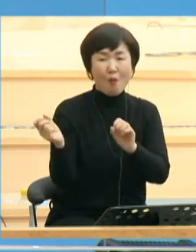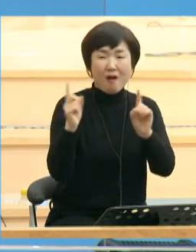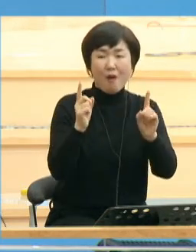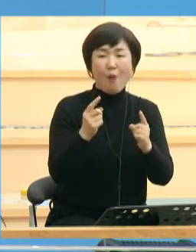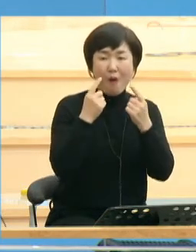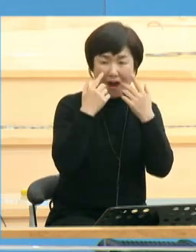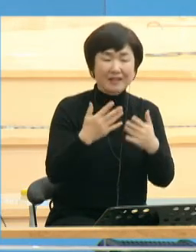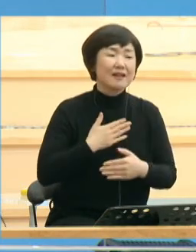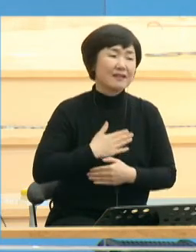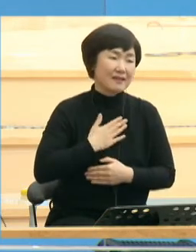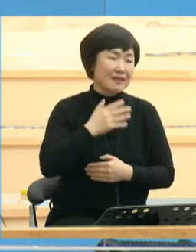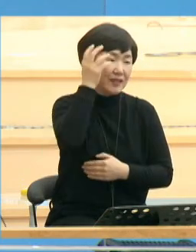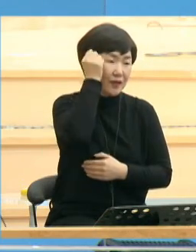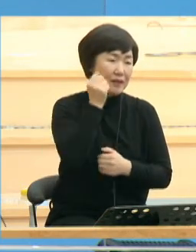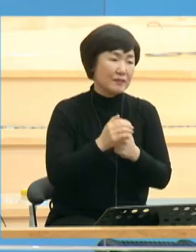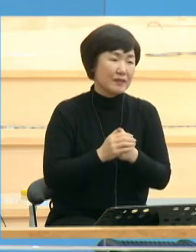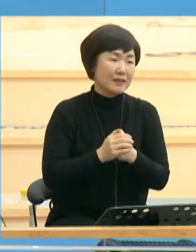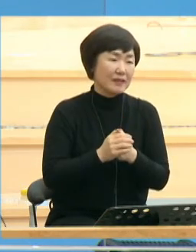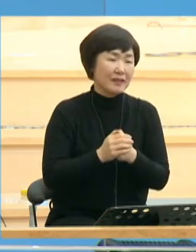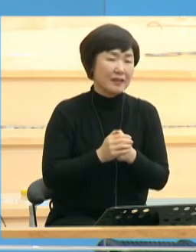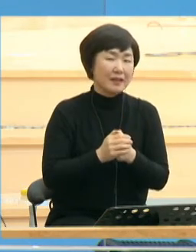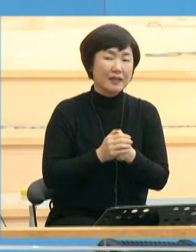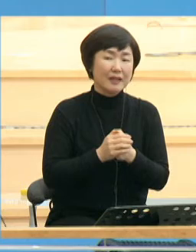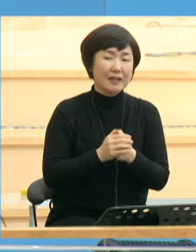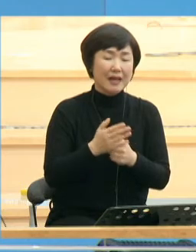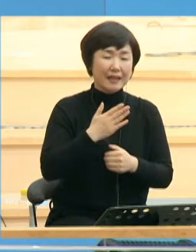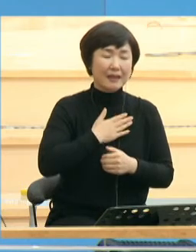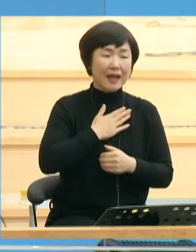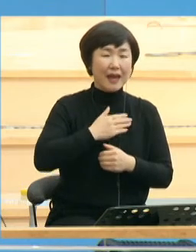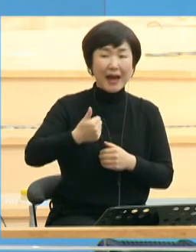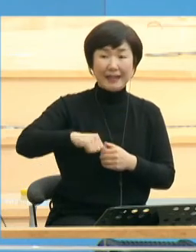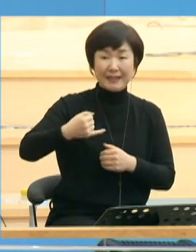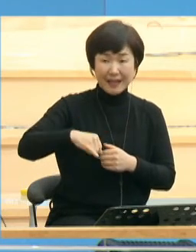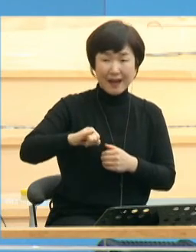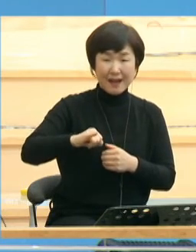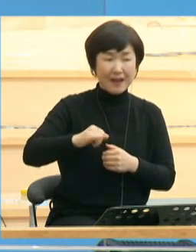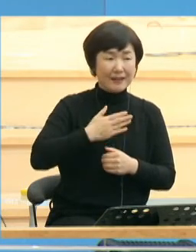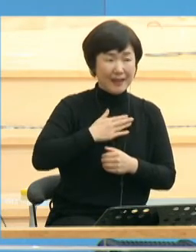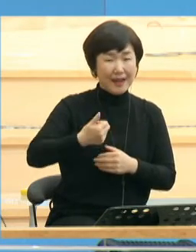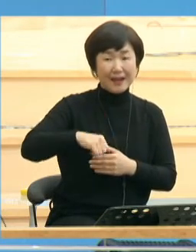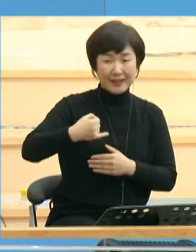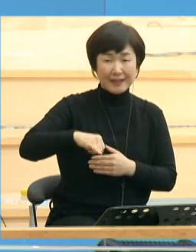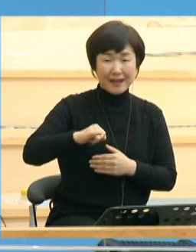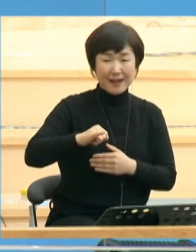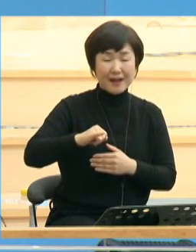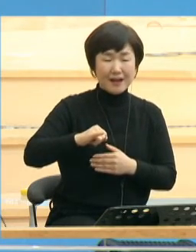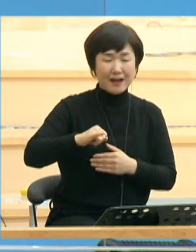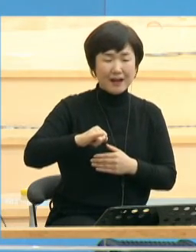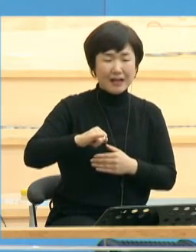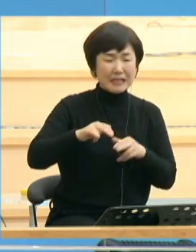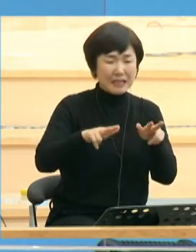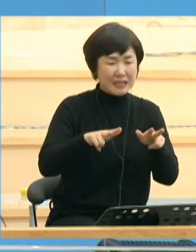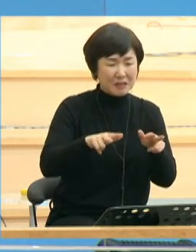여러분 자기 자녀를 요 아직 돌아오지 않는 자기 자녀를